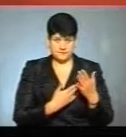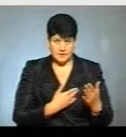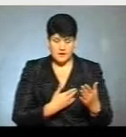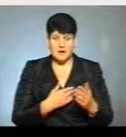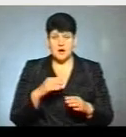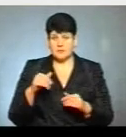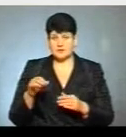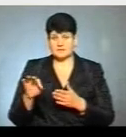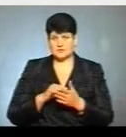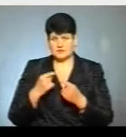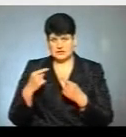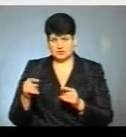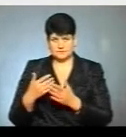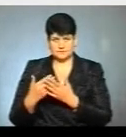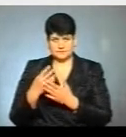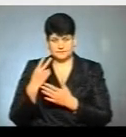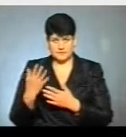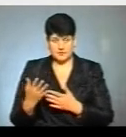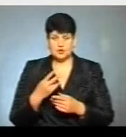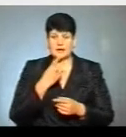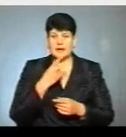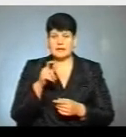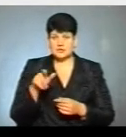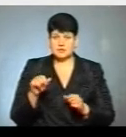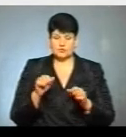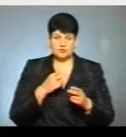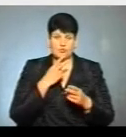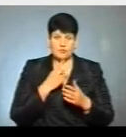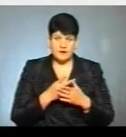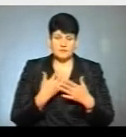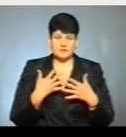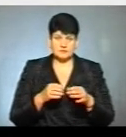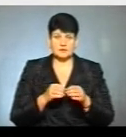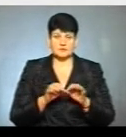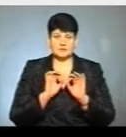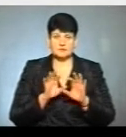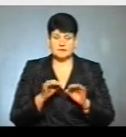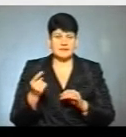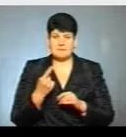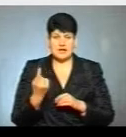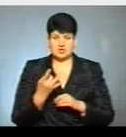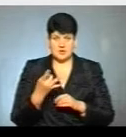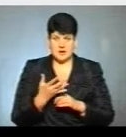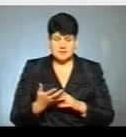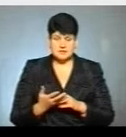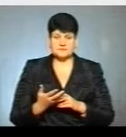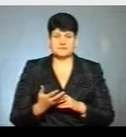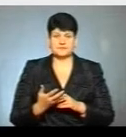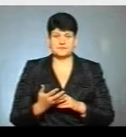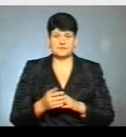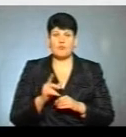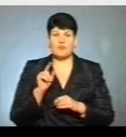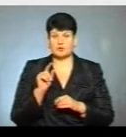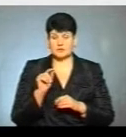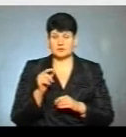потім одразу іншу, щоб ми, якщо глядачі зможуть побачити, ми вже її транслюємо не перший раз, тому що в